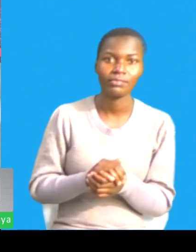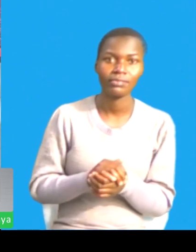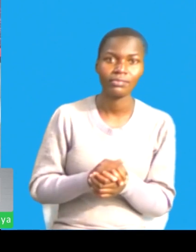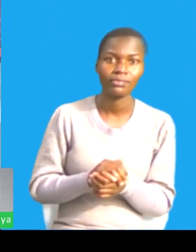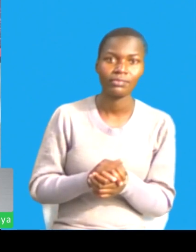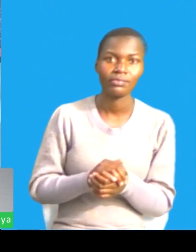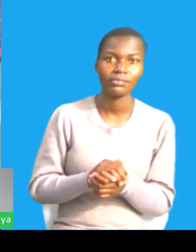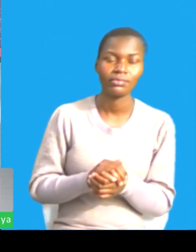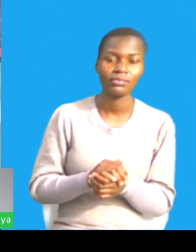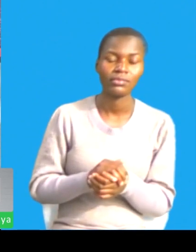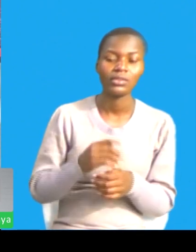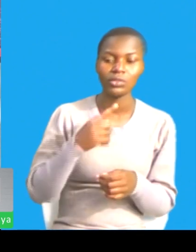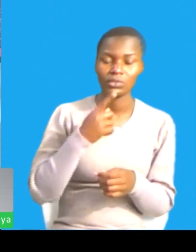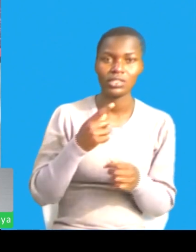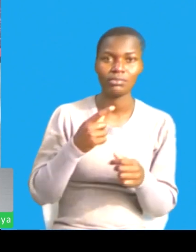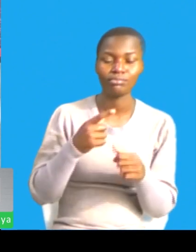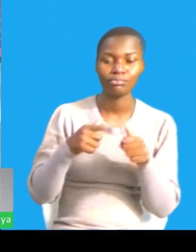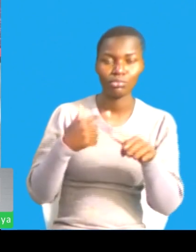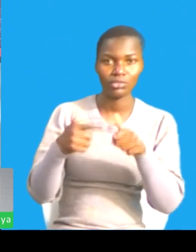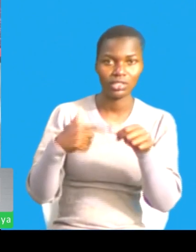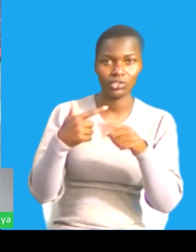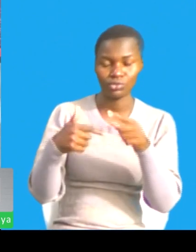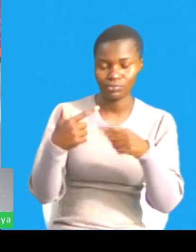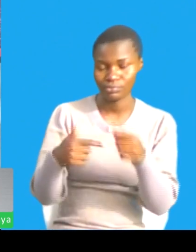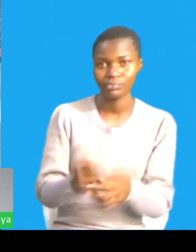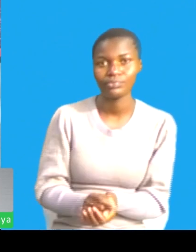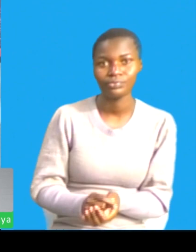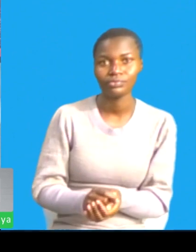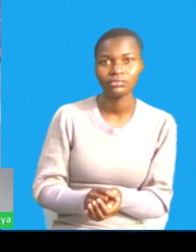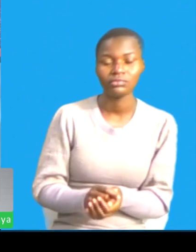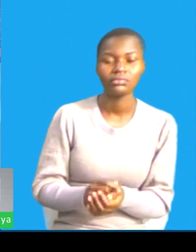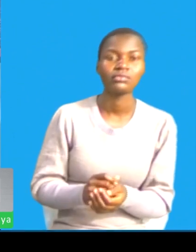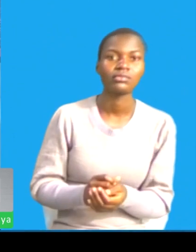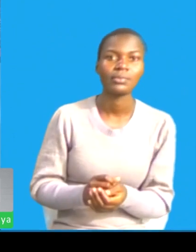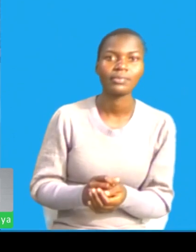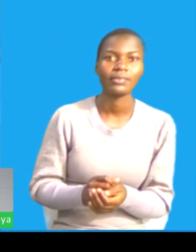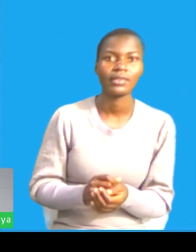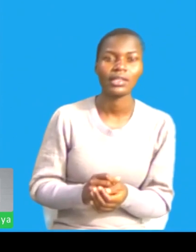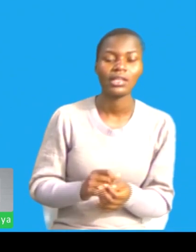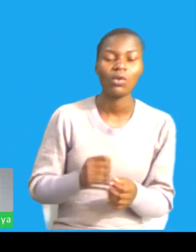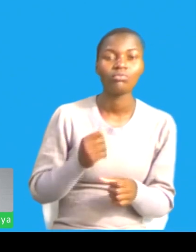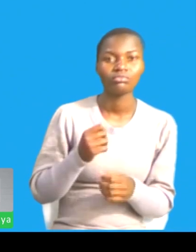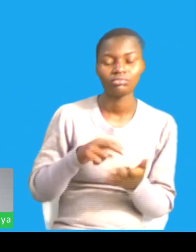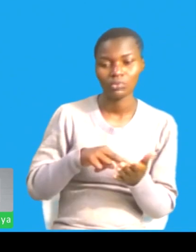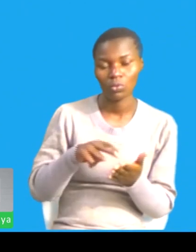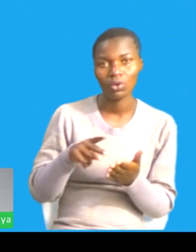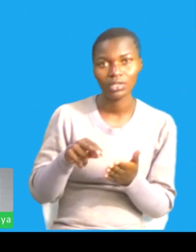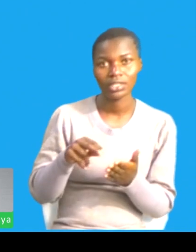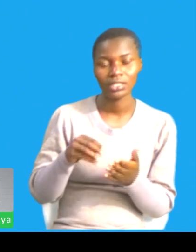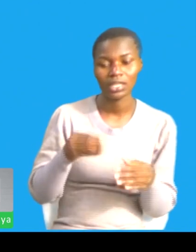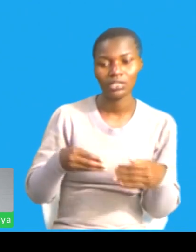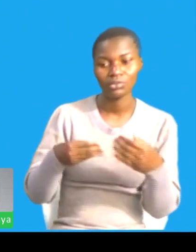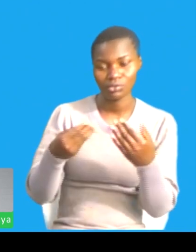should actually be termed as processions. So that it is just walking and marching and taking this thing,